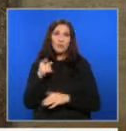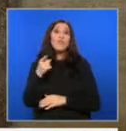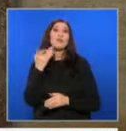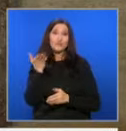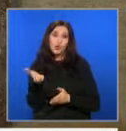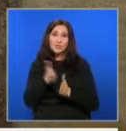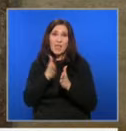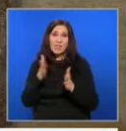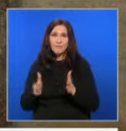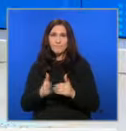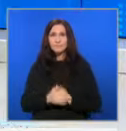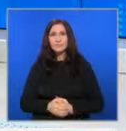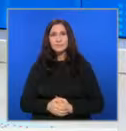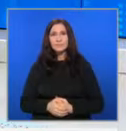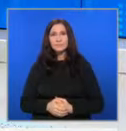този етап.